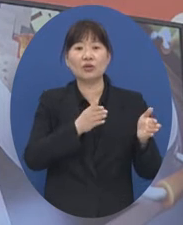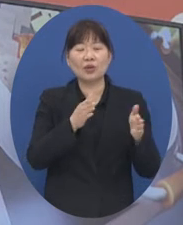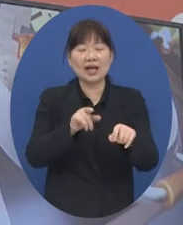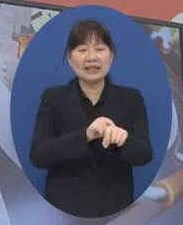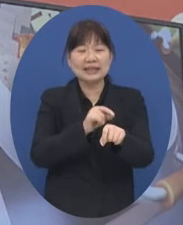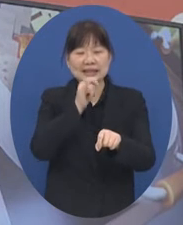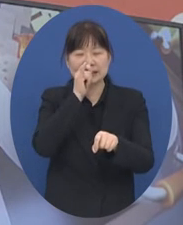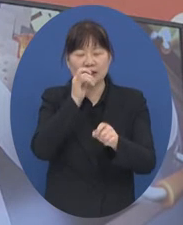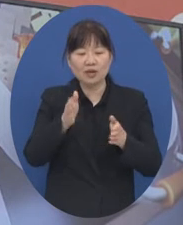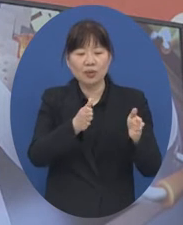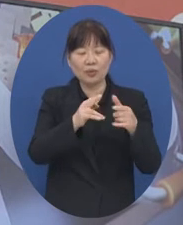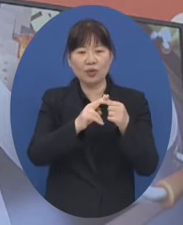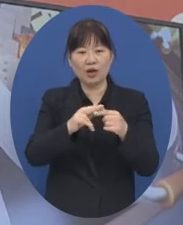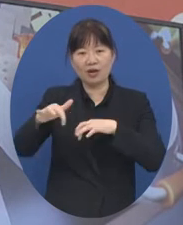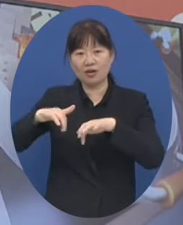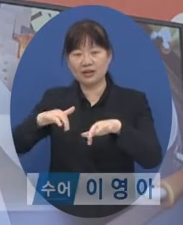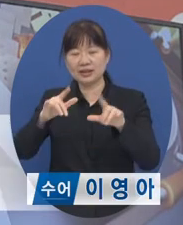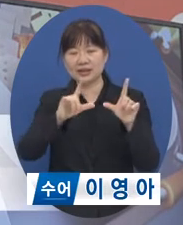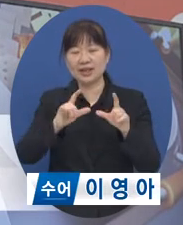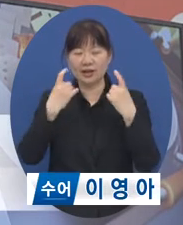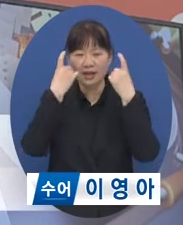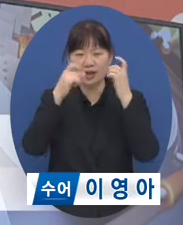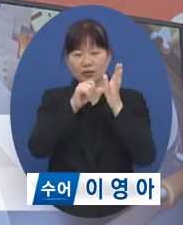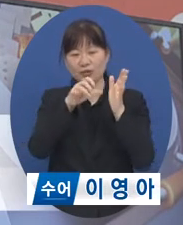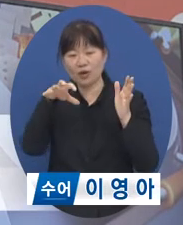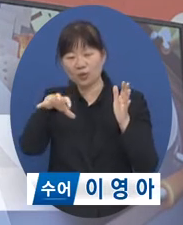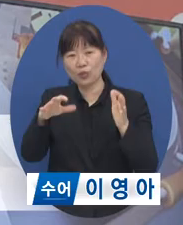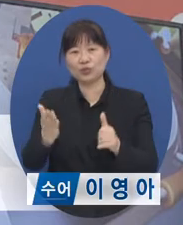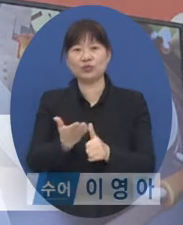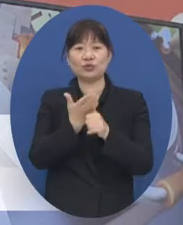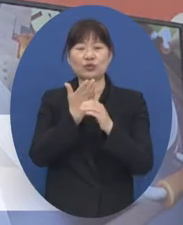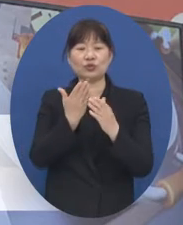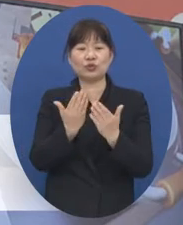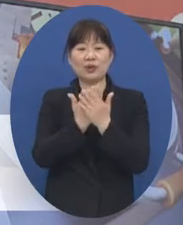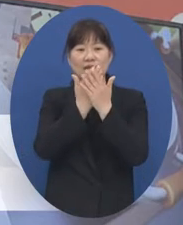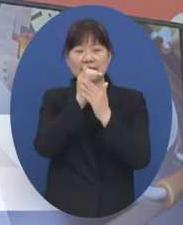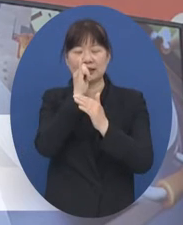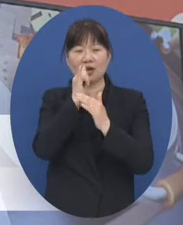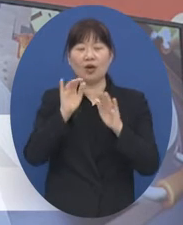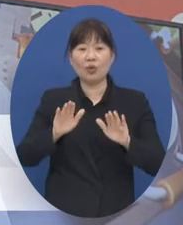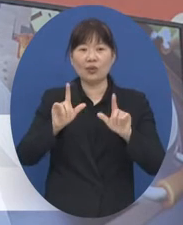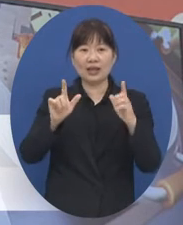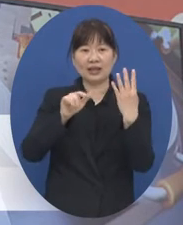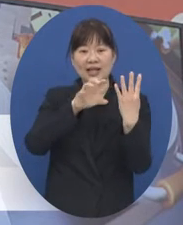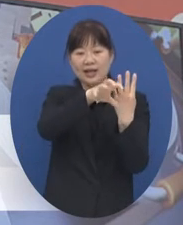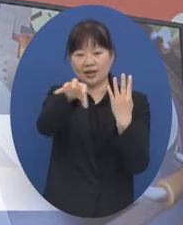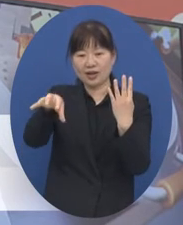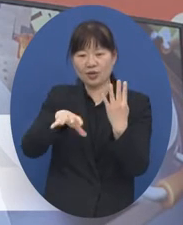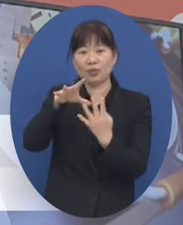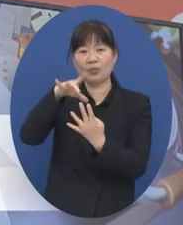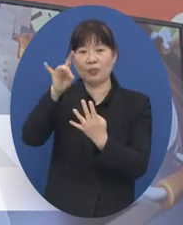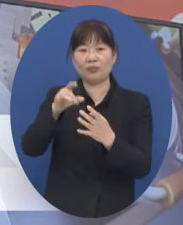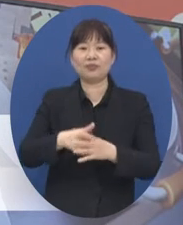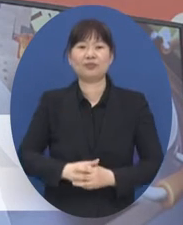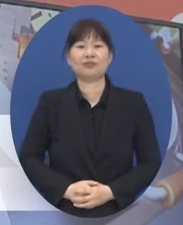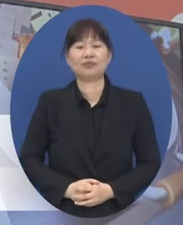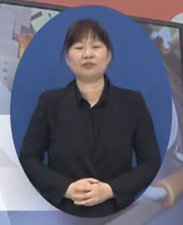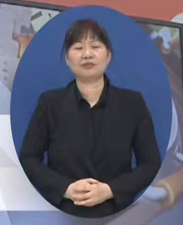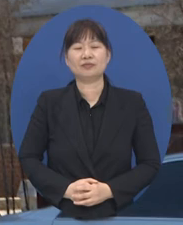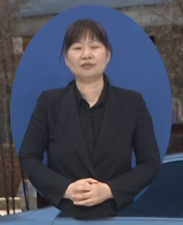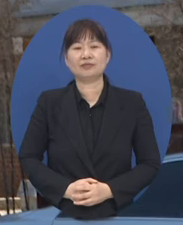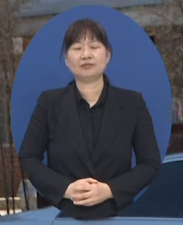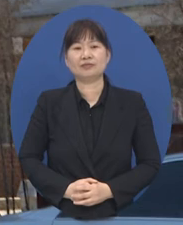경기도가 특색 있는 골목과 거리를 생활 관광 명소로 키웁니다. 올해는 4개의 골목을 대상지로 뽑았습니다. 최지연 기자입니다.